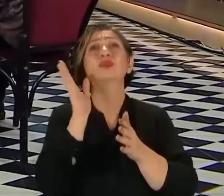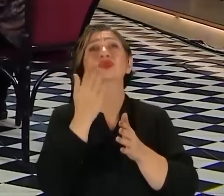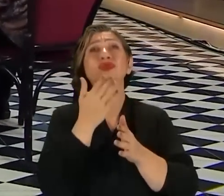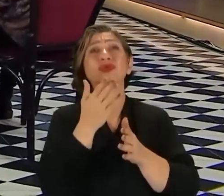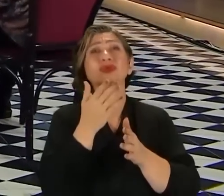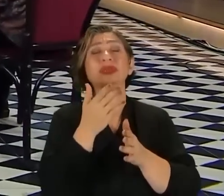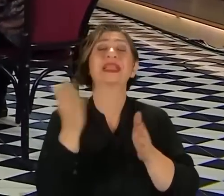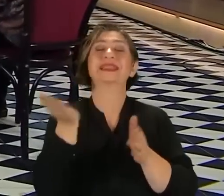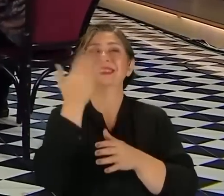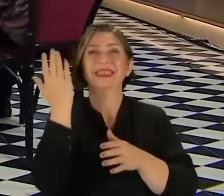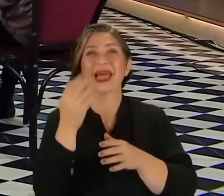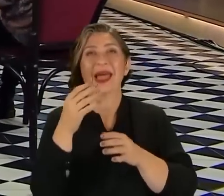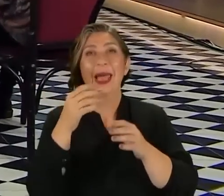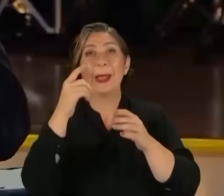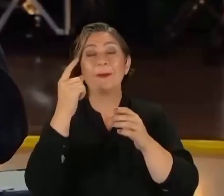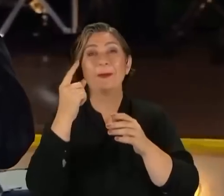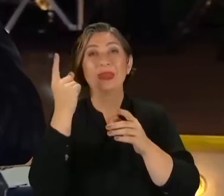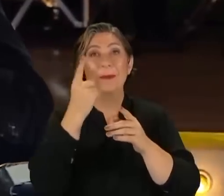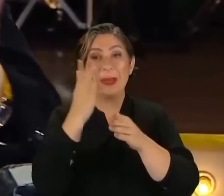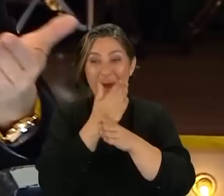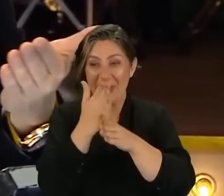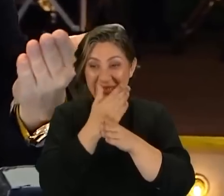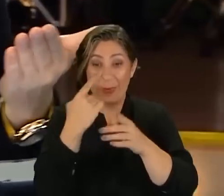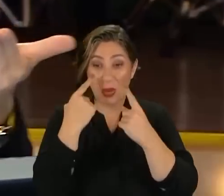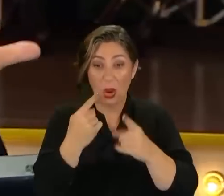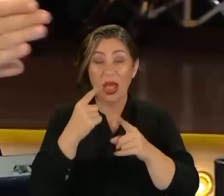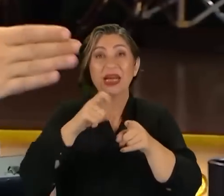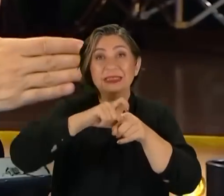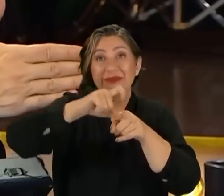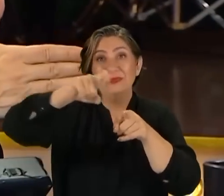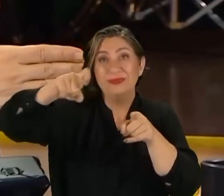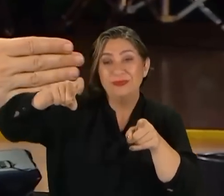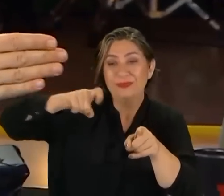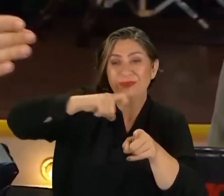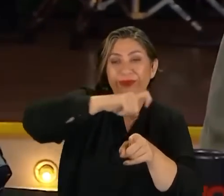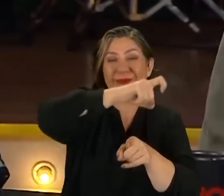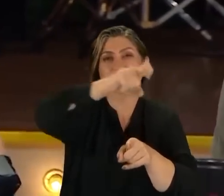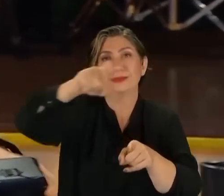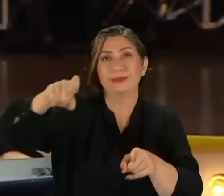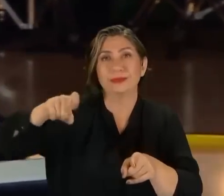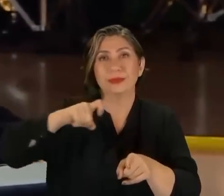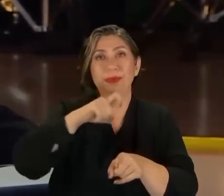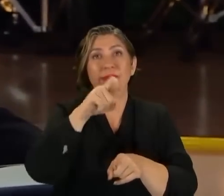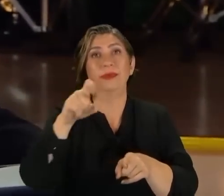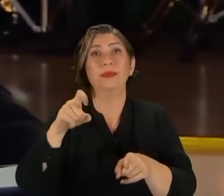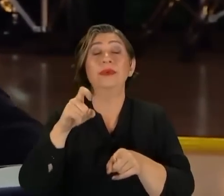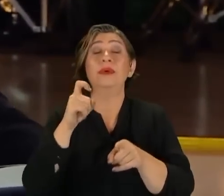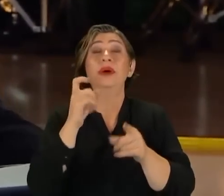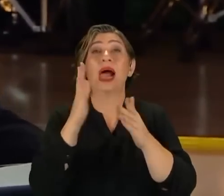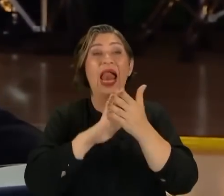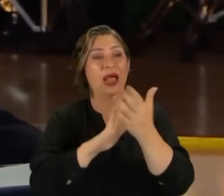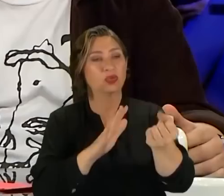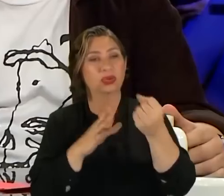musunuz? Neyse. Bir yani materyal üzerine kazıyor. Somut bir şeye dönüşüyor. Yani. Somut bir şey,